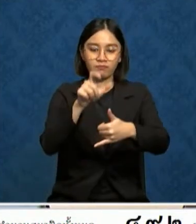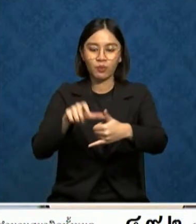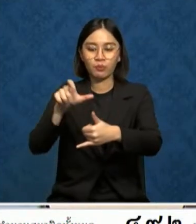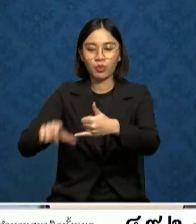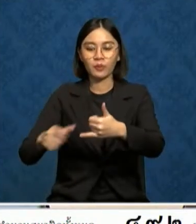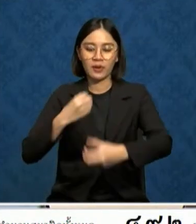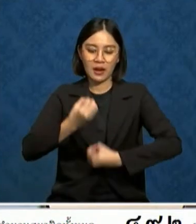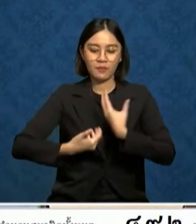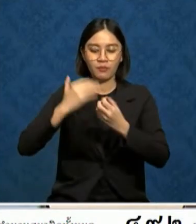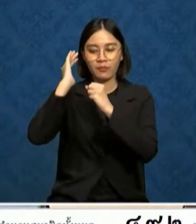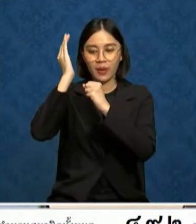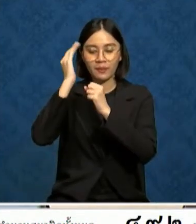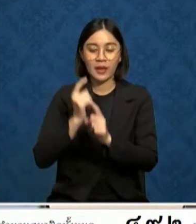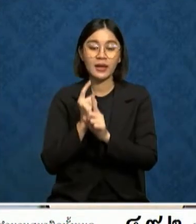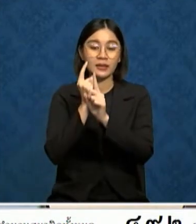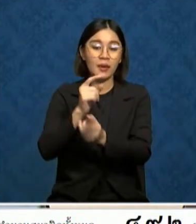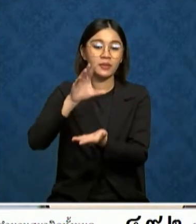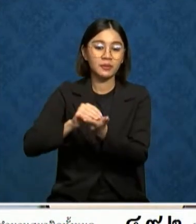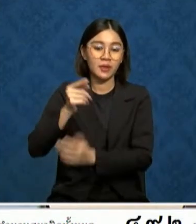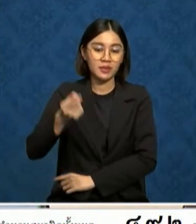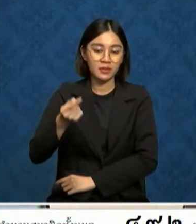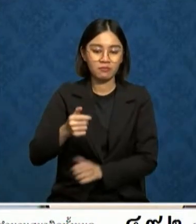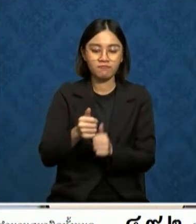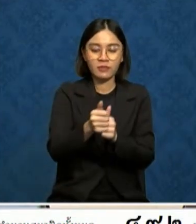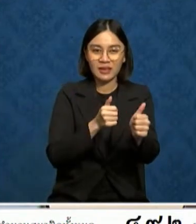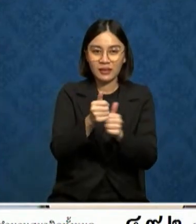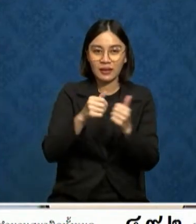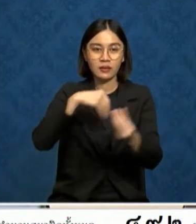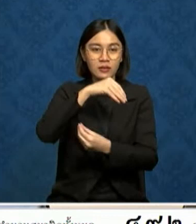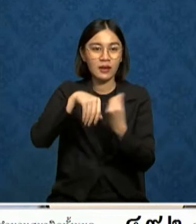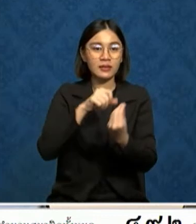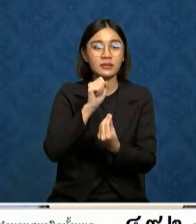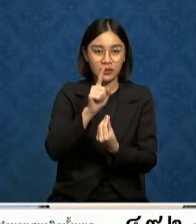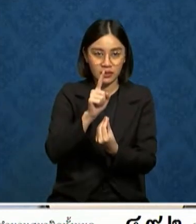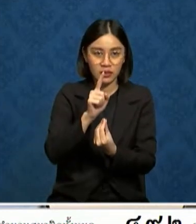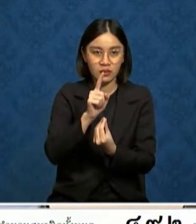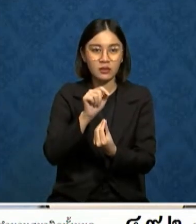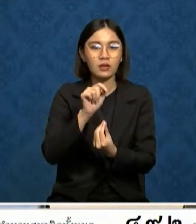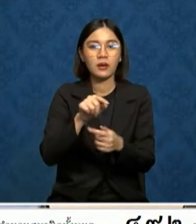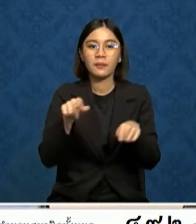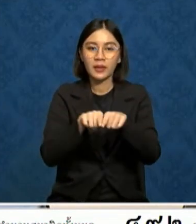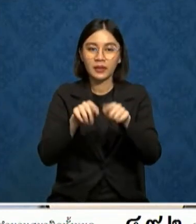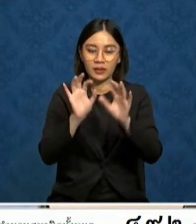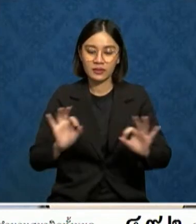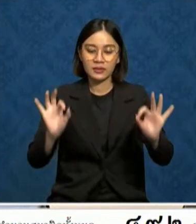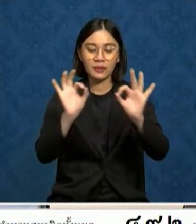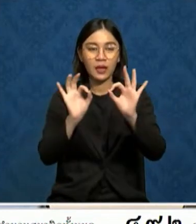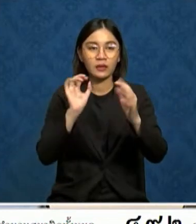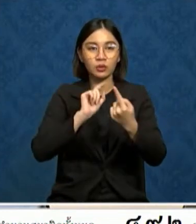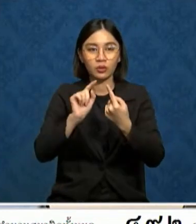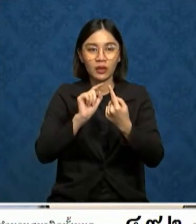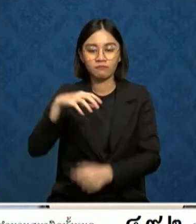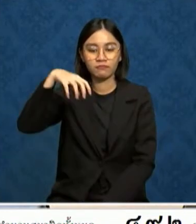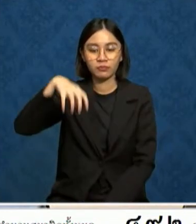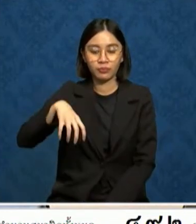ายซึ่งก็เป็นไปตามข้อที่จริงเพราะฉะนั้นการแข่งขันทางเศรษฐกิจก็เป็นส่วนหนึ่งซึ่งเป็นส่วนสำคัญขององค์ก